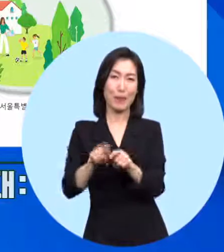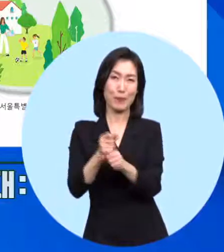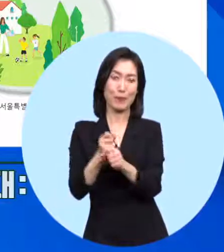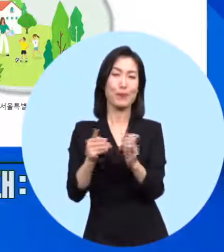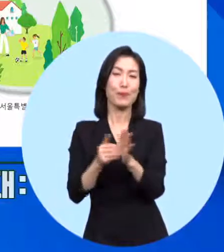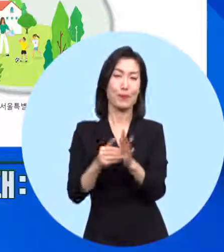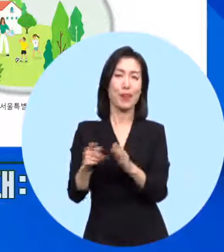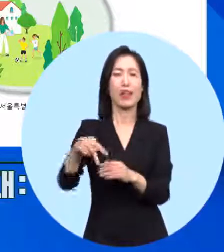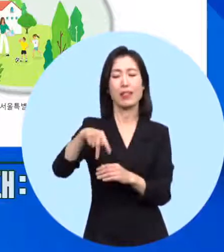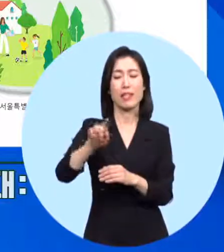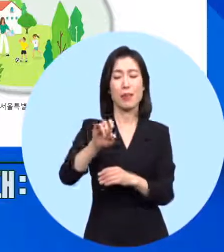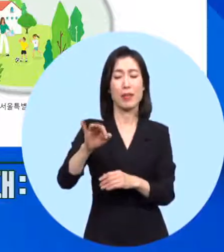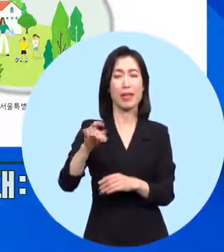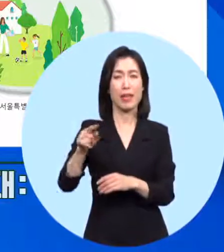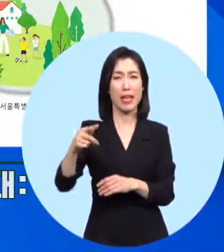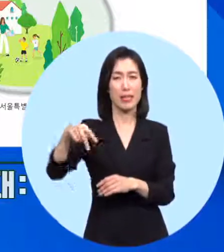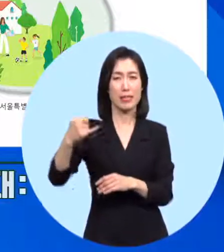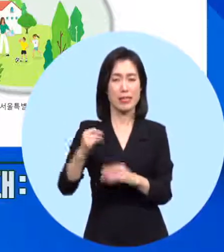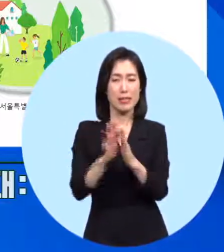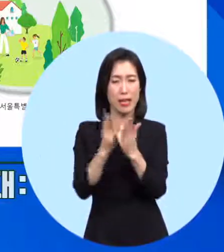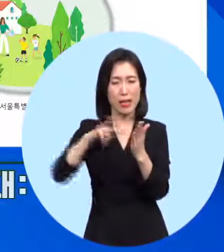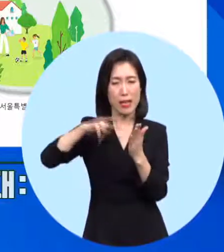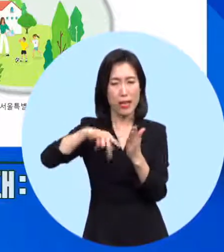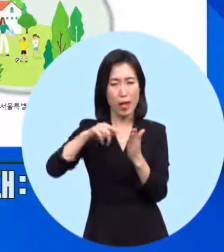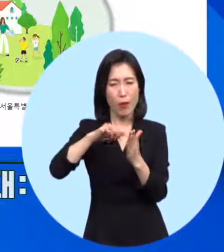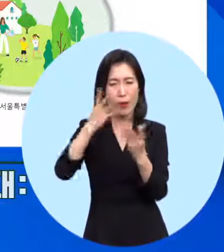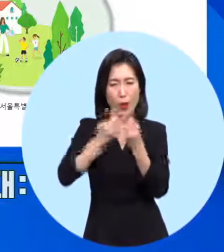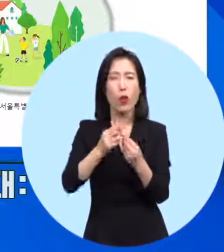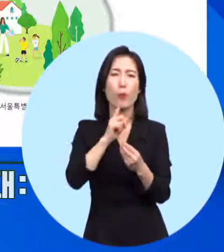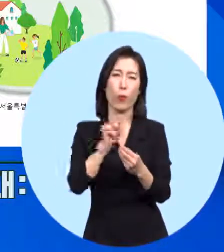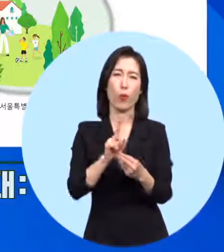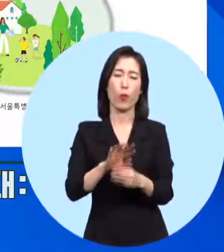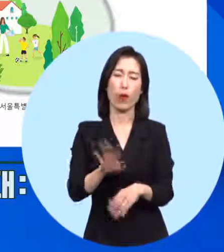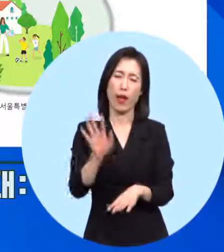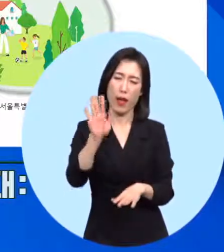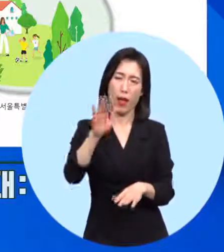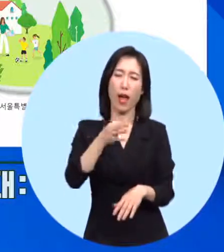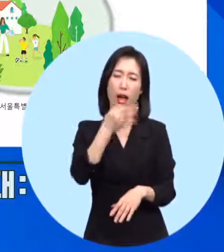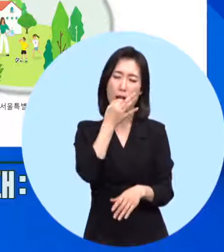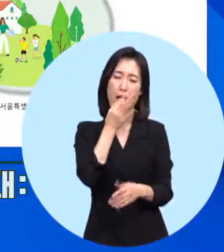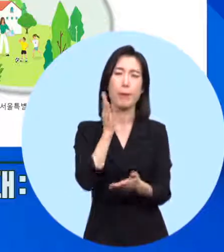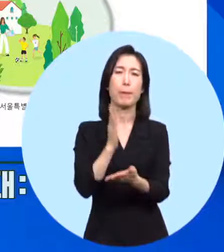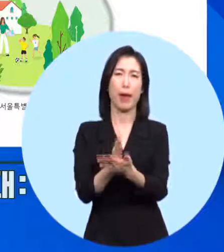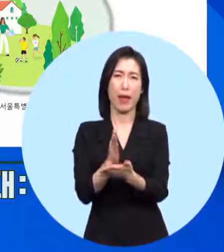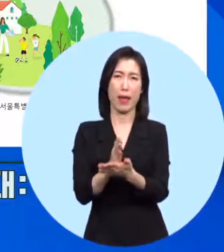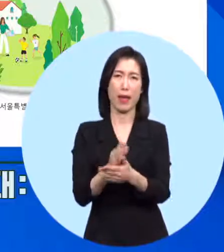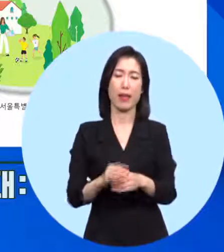사피엔스의 공통적인 것은 이거였던 것 같아요. 욕심 부리지 말아라.